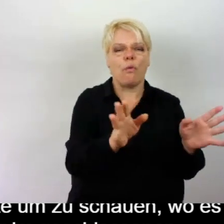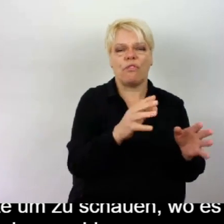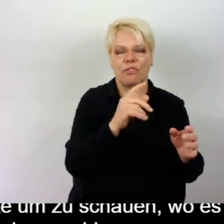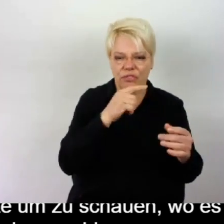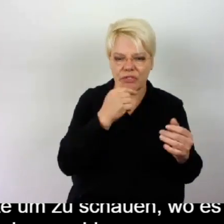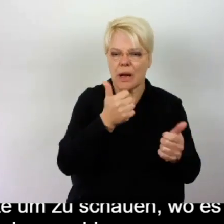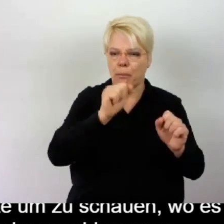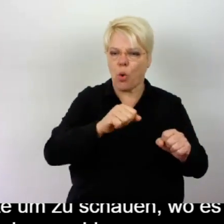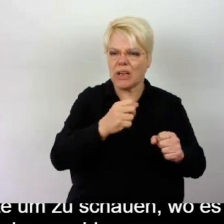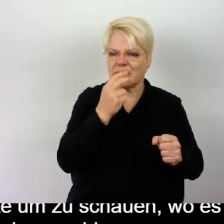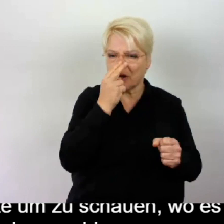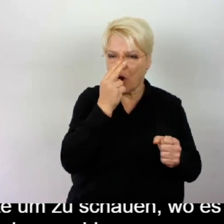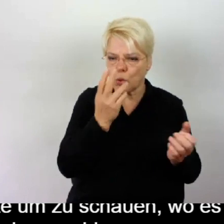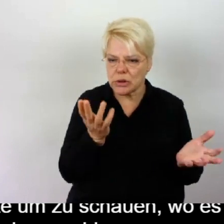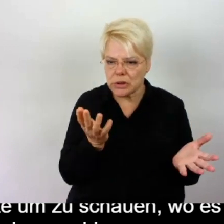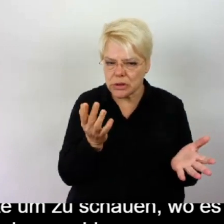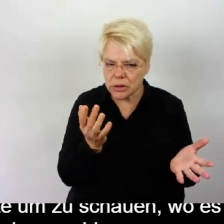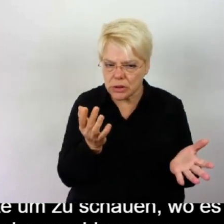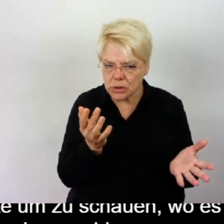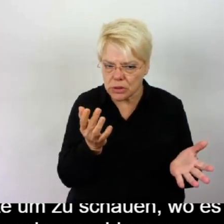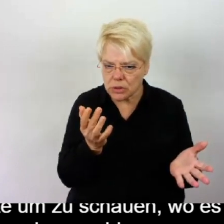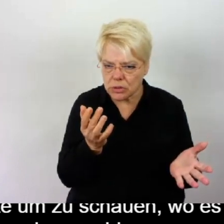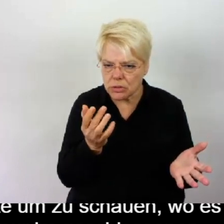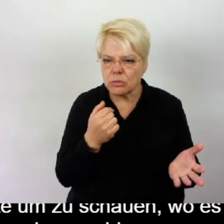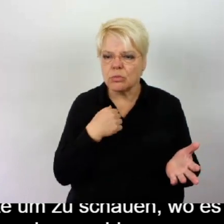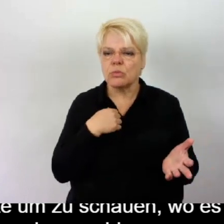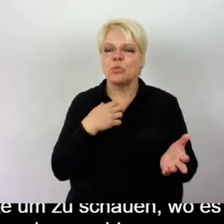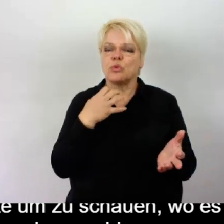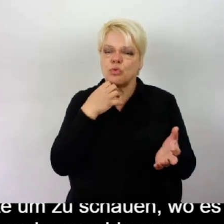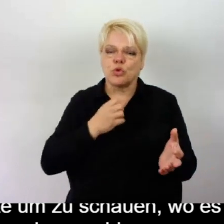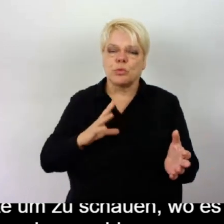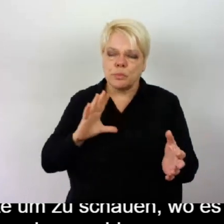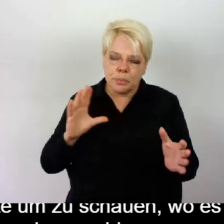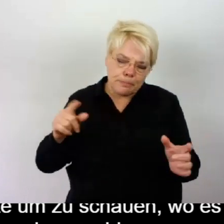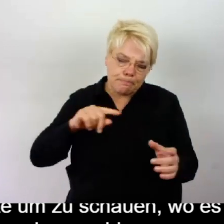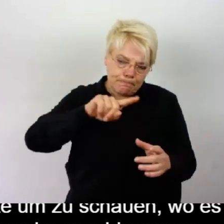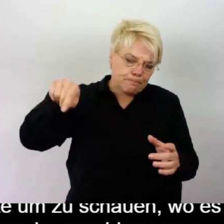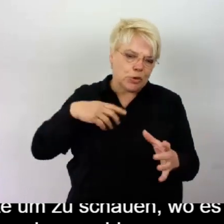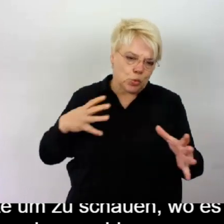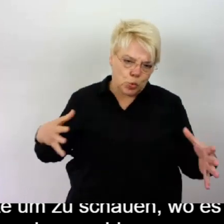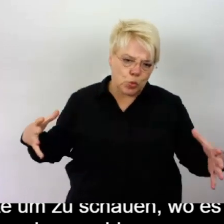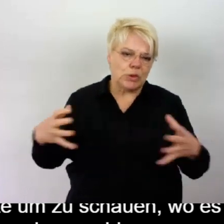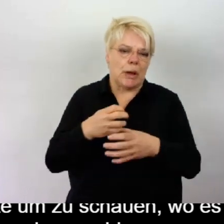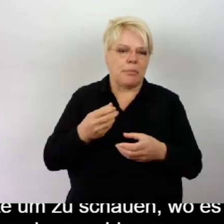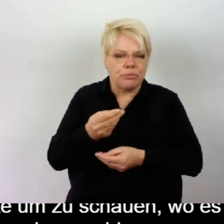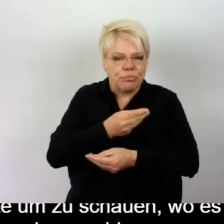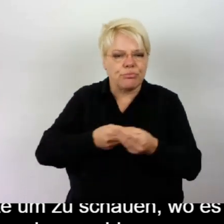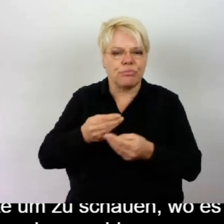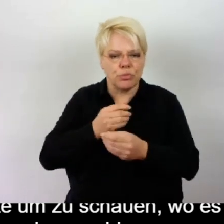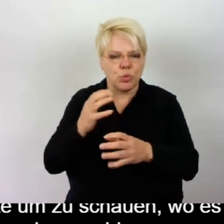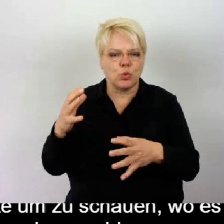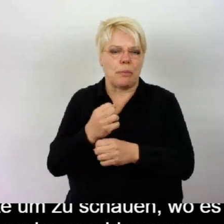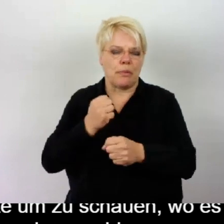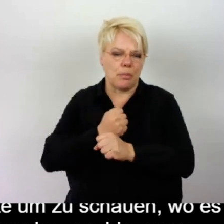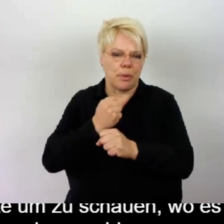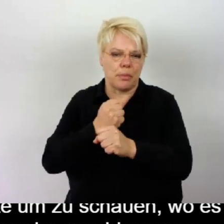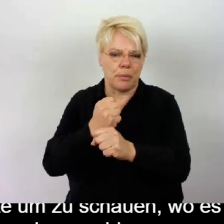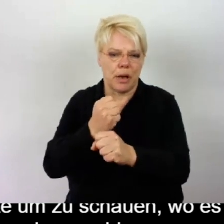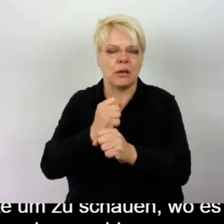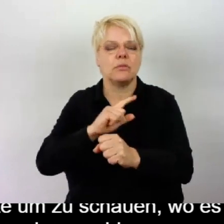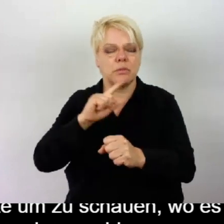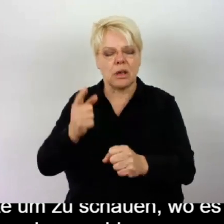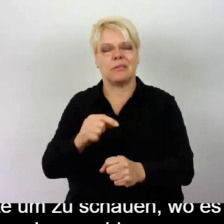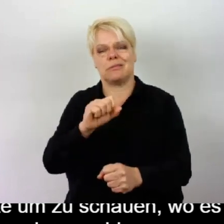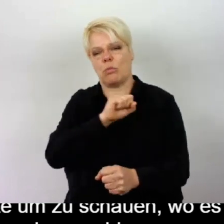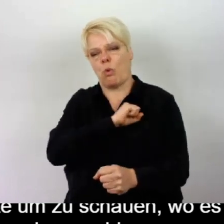Zweiter Gedanke ist, ähnlich wie bei den bisherigen Programmen, wo halt echte Ausfälle verzeichnet werden können, werden die halt dann